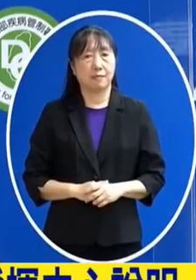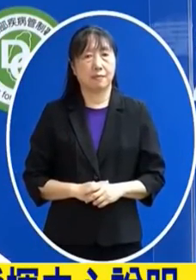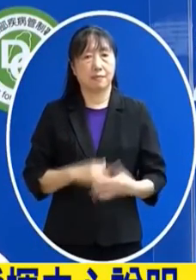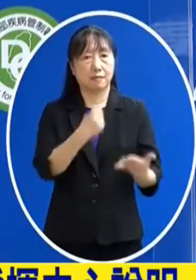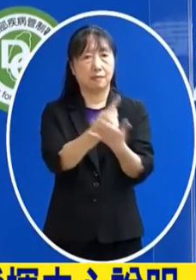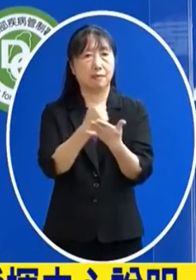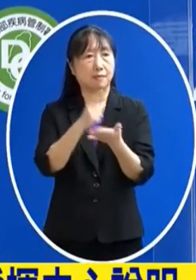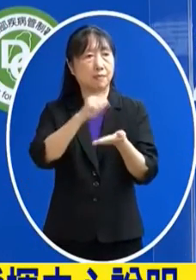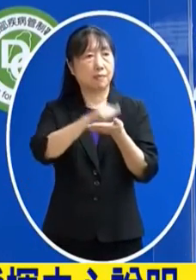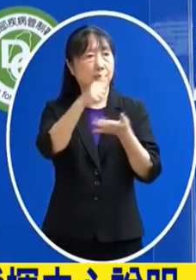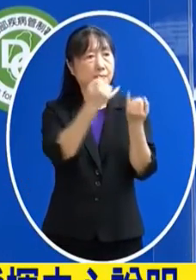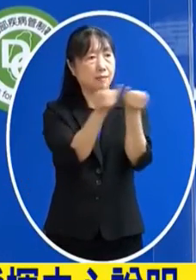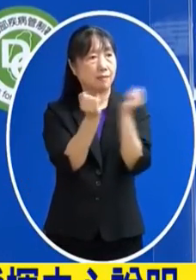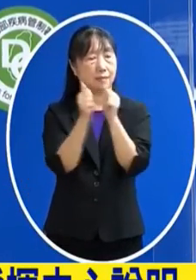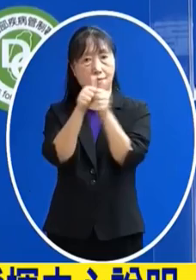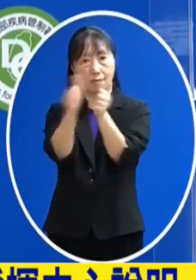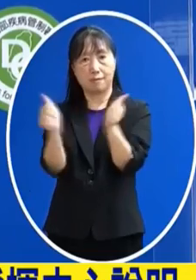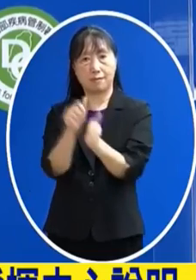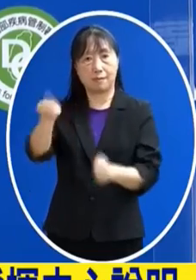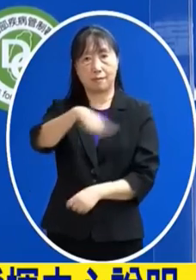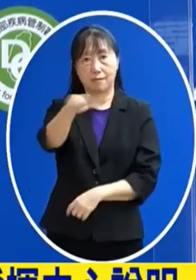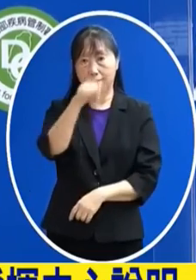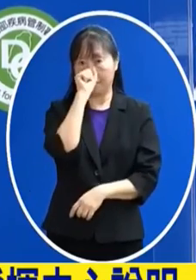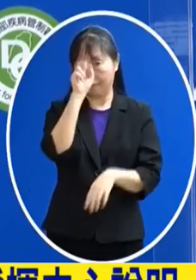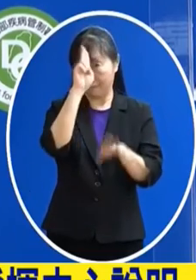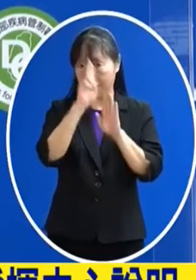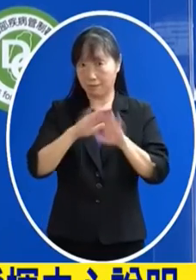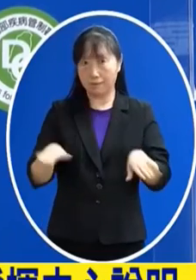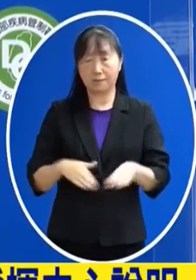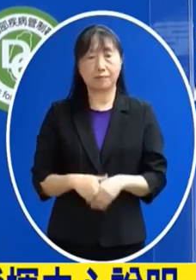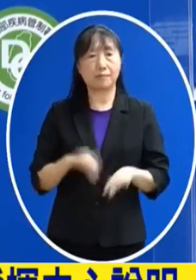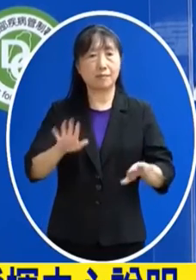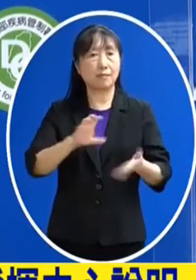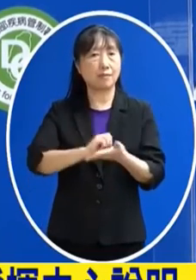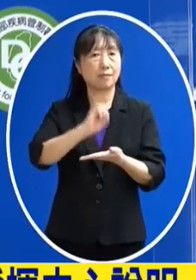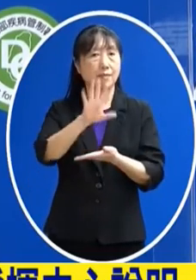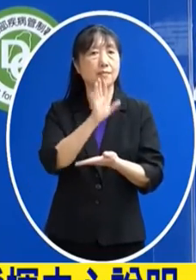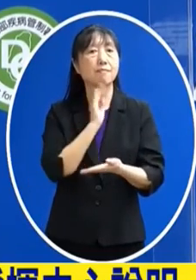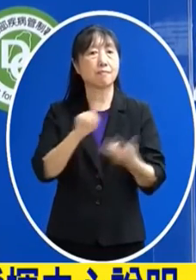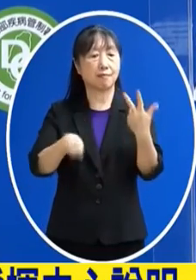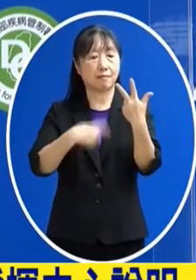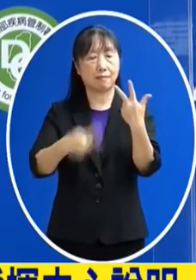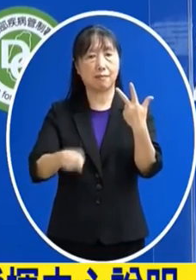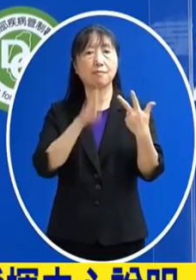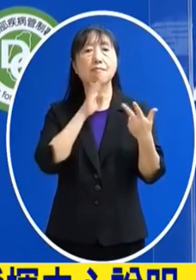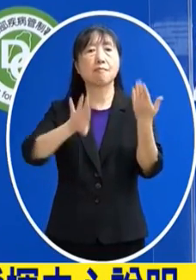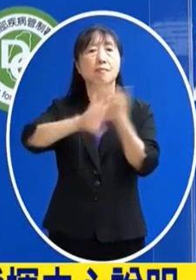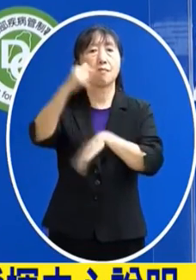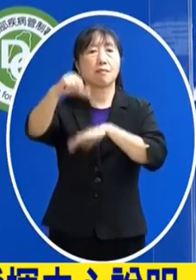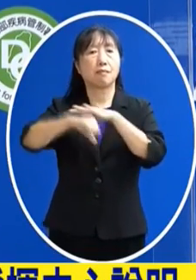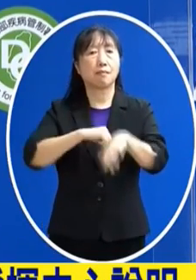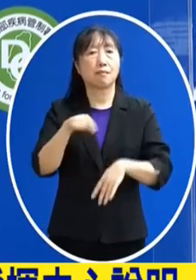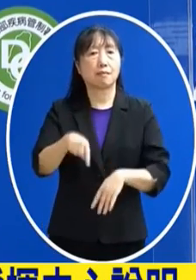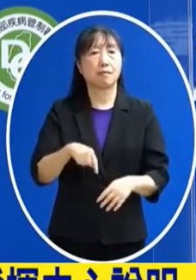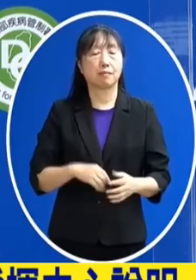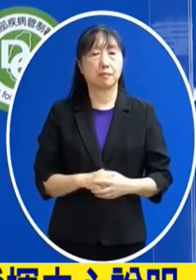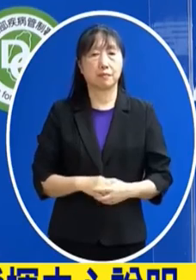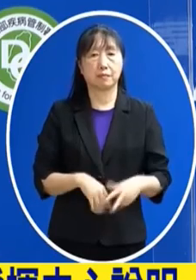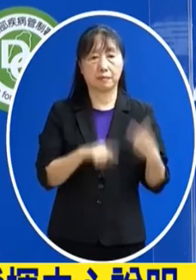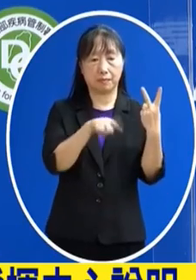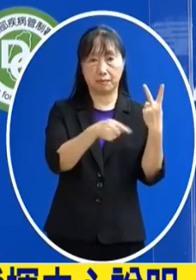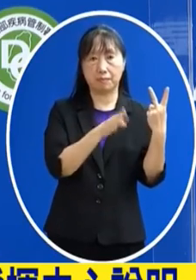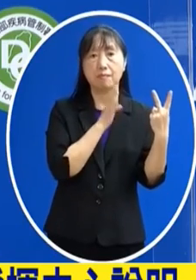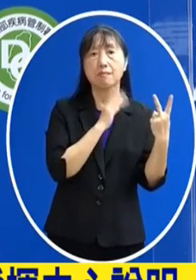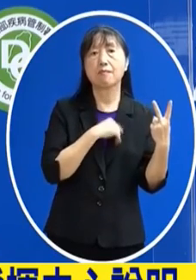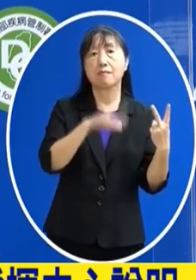好，各位记者女士先生好，大家好，大家午安哈。我们今天跟大家报告有七例境外移入的病例，那两